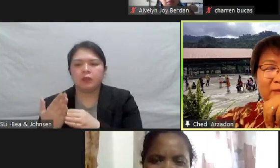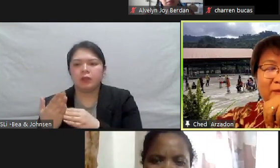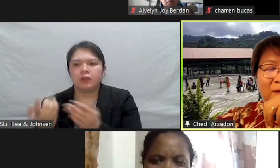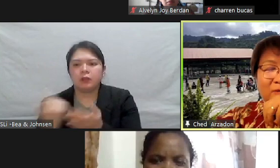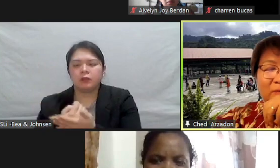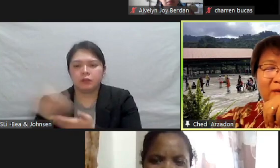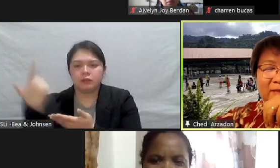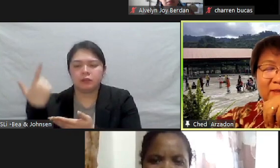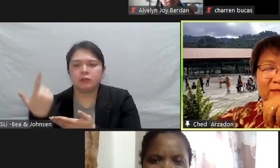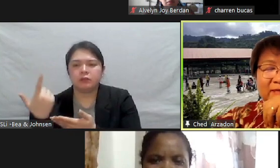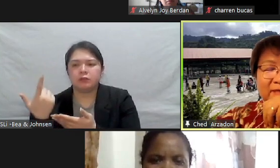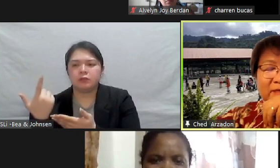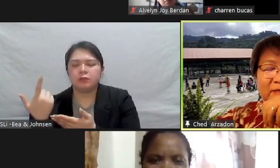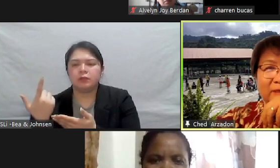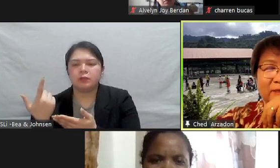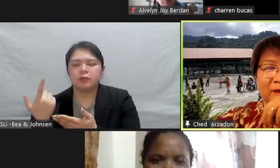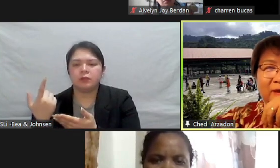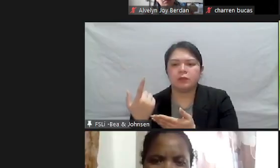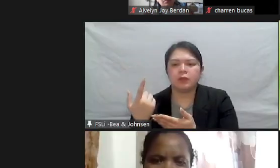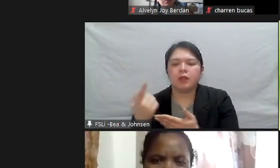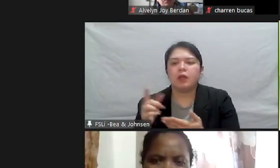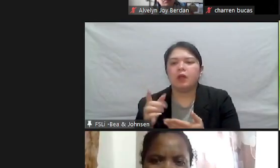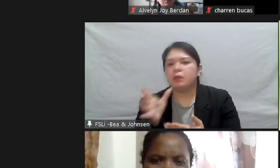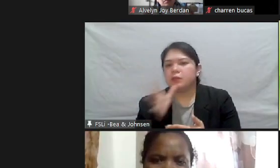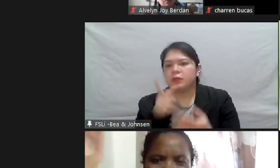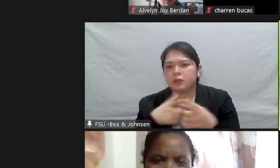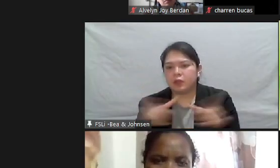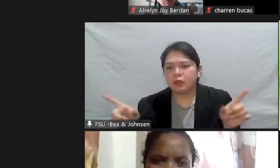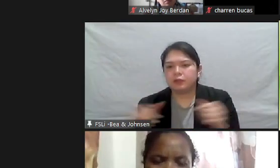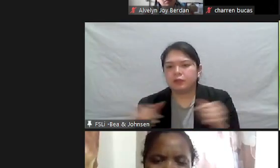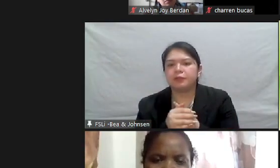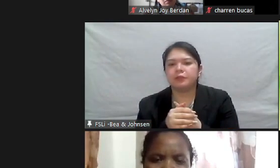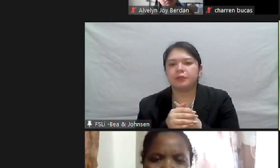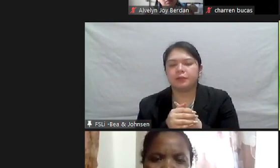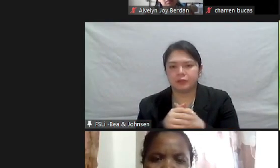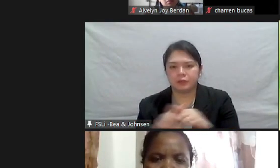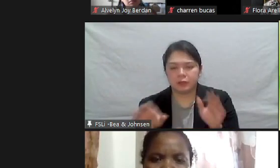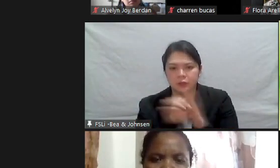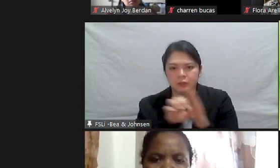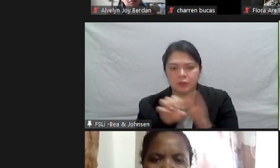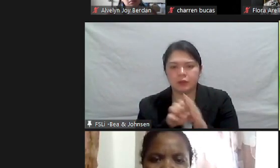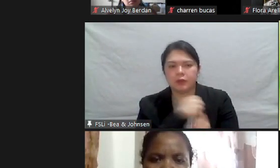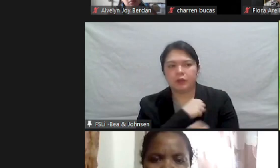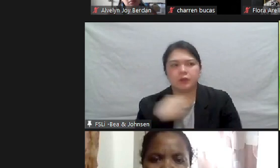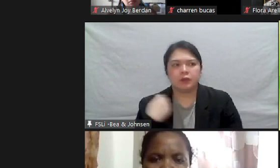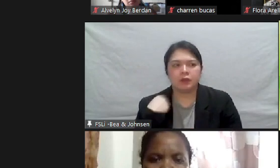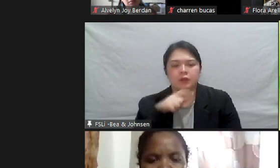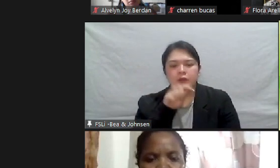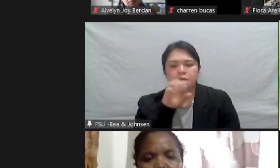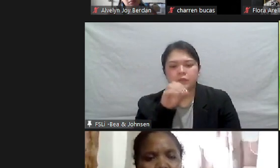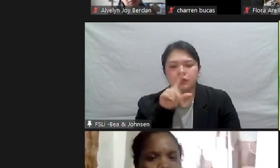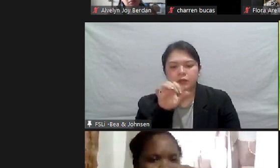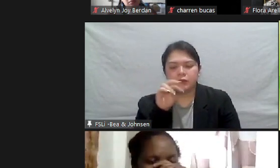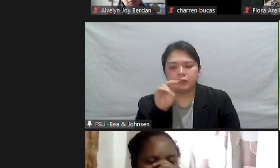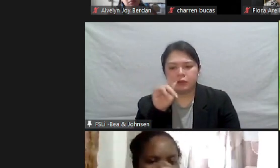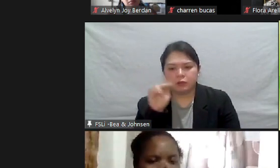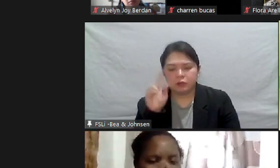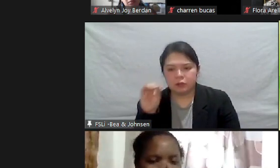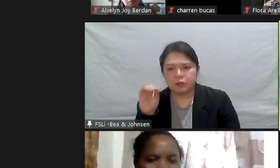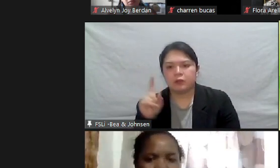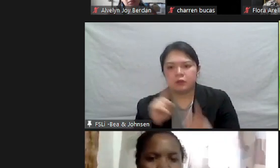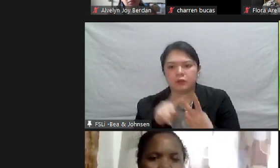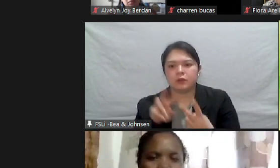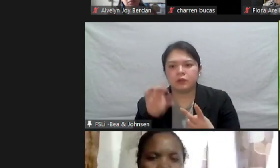mother tongue or pag-criticize yung sa mother tongue. Kagaya ni Senator Tolentino, pati si Robin